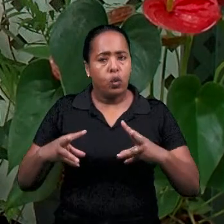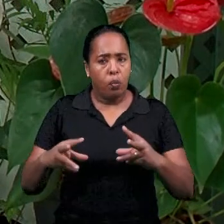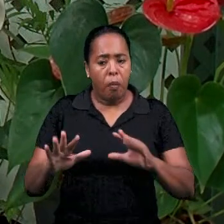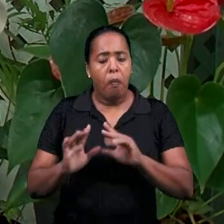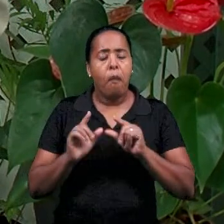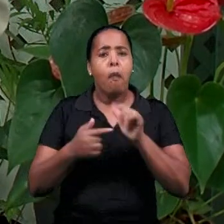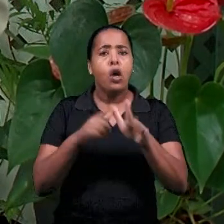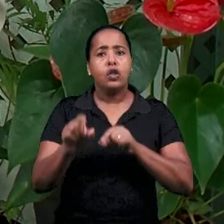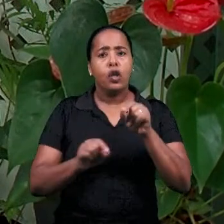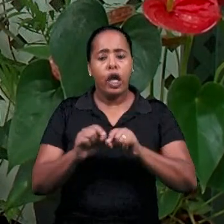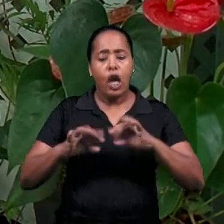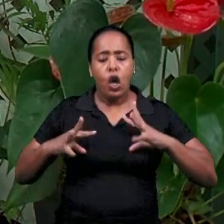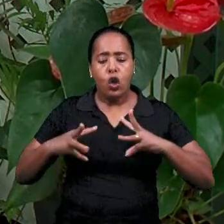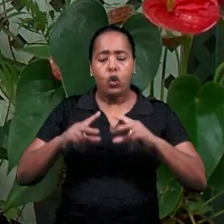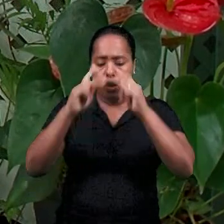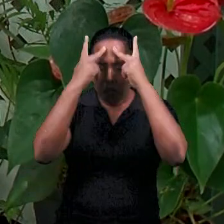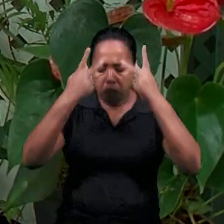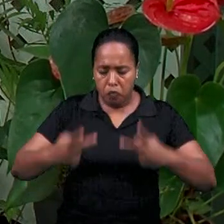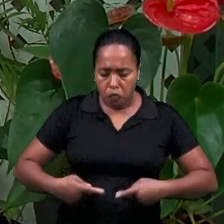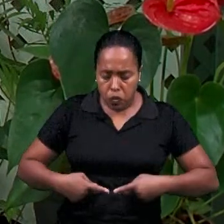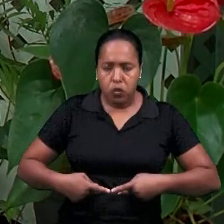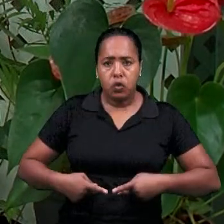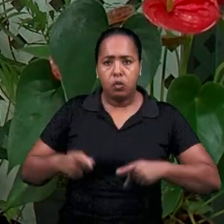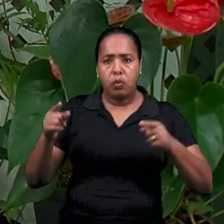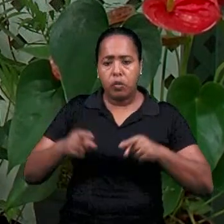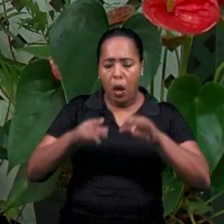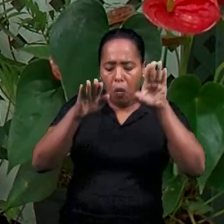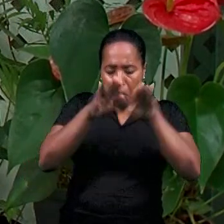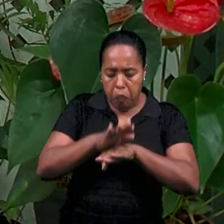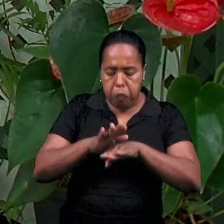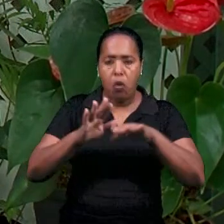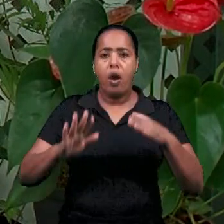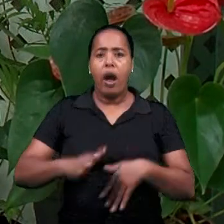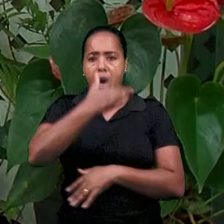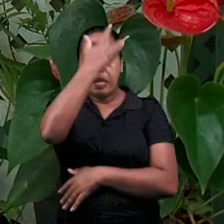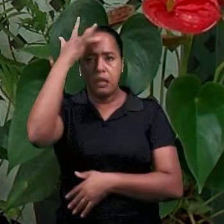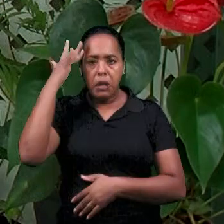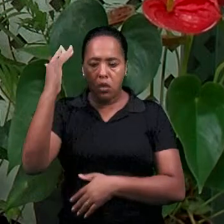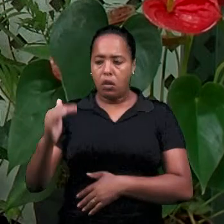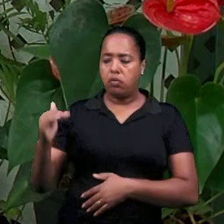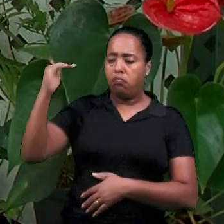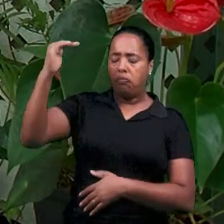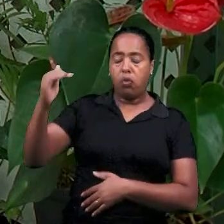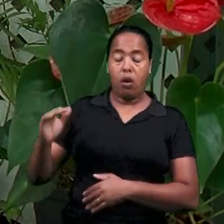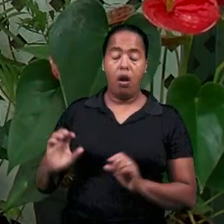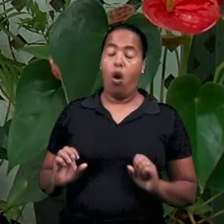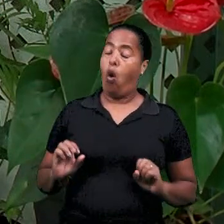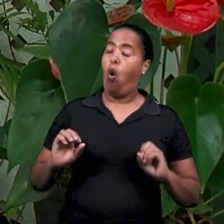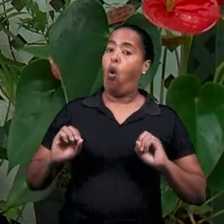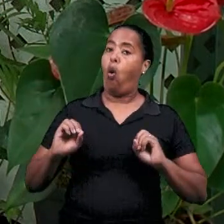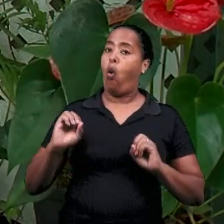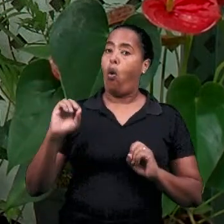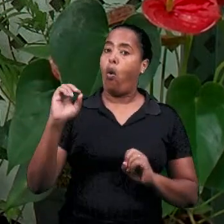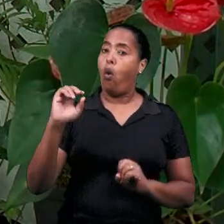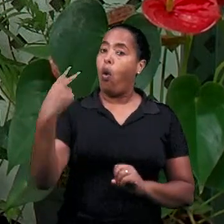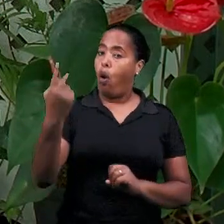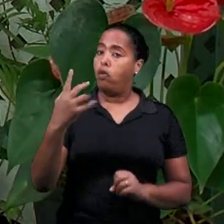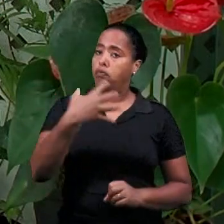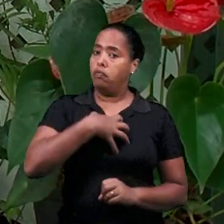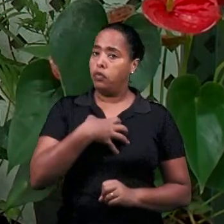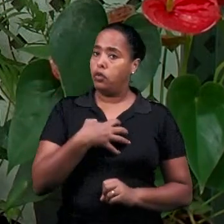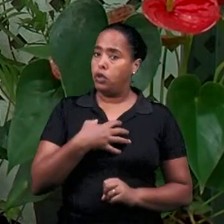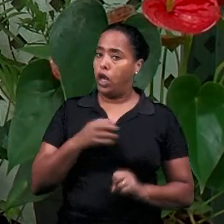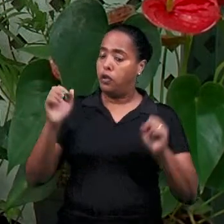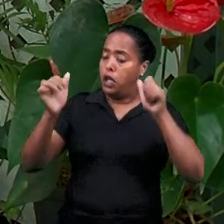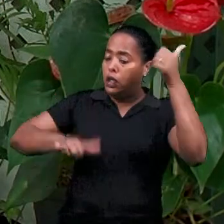soit soumis aux autorités, parce qu'elles proviennent de Dieu. Donc, c'est une autre chose. C'est une autre manière de voir.